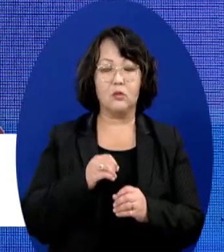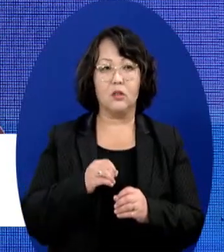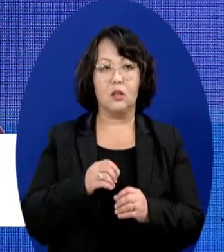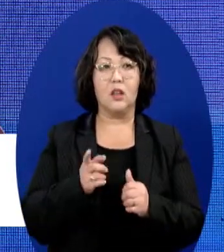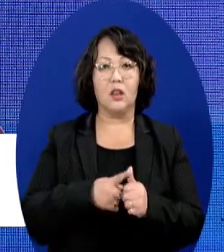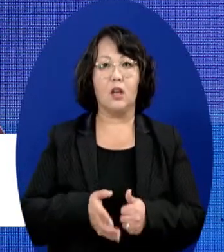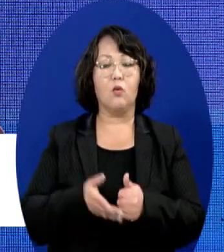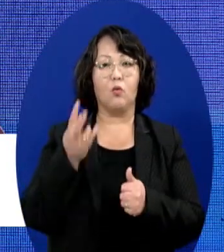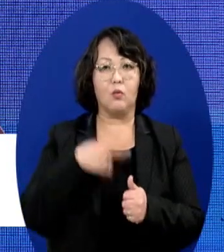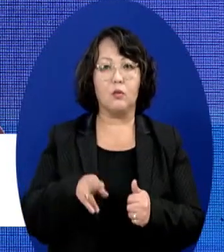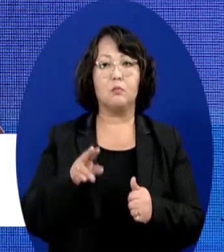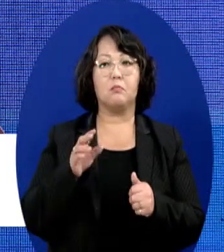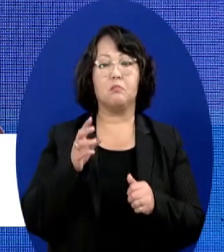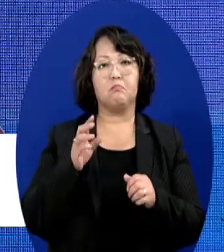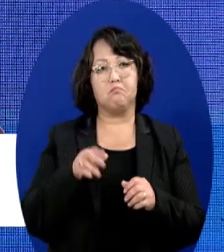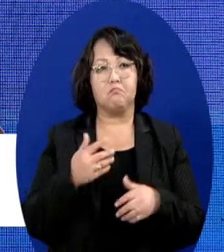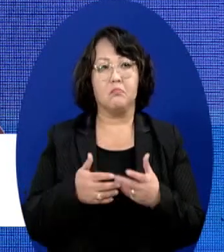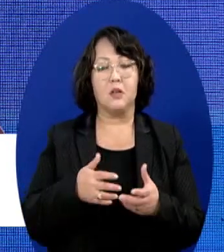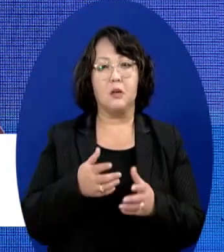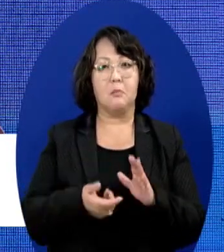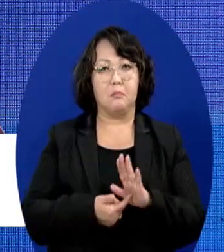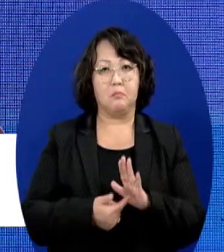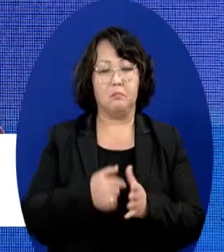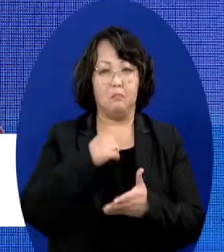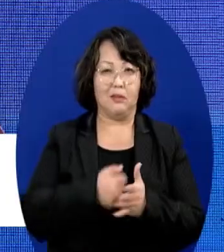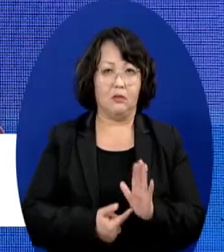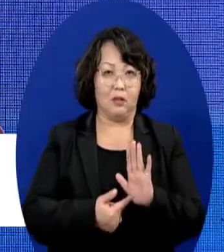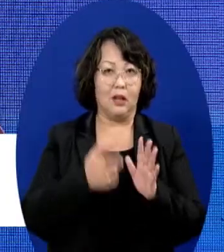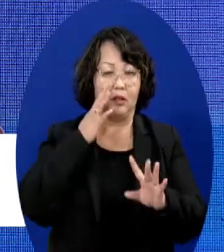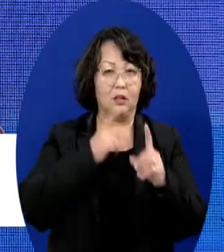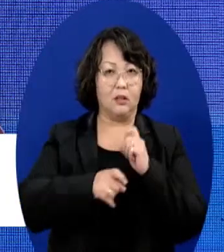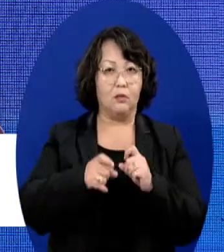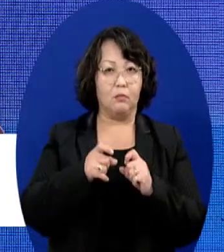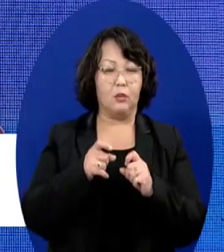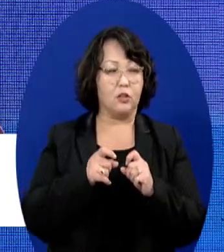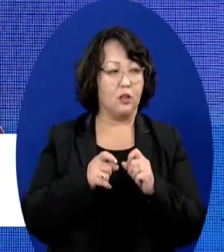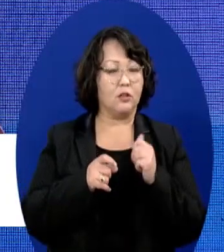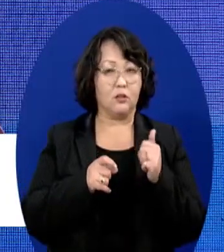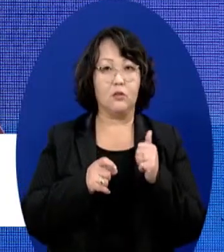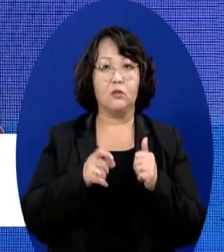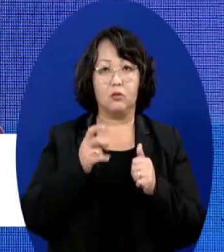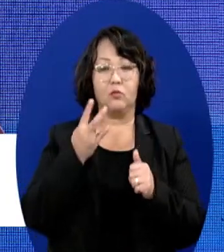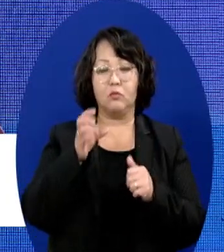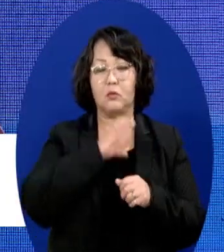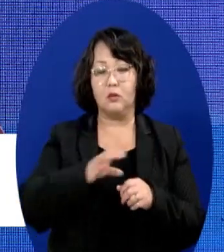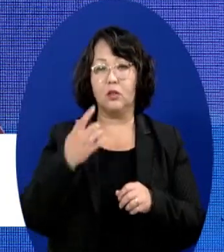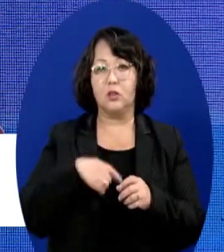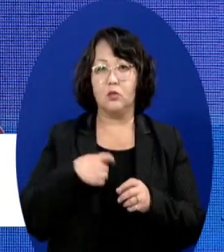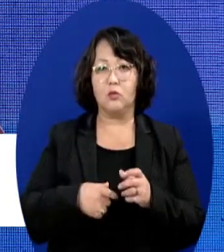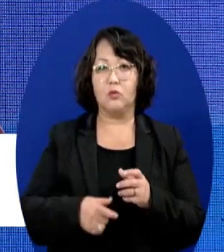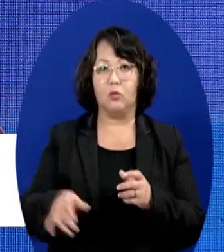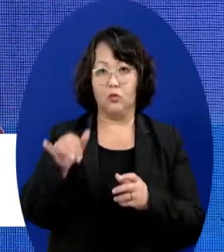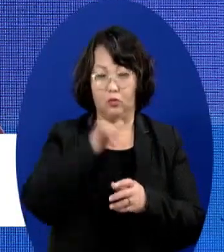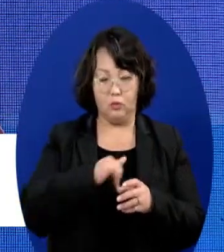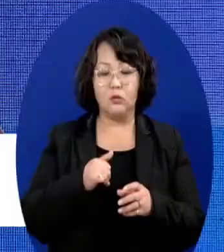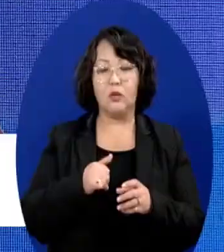хүнд байр сууриа баттан бэхжүүлэх, гадаад бодлого өргөжүүлэх, нэгдсэн үндэсний байгууллагын бусад гишүүн улсуудтай өргөн